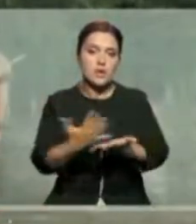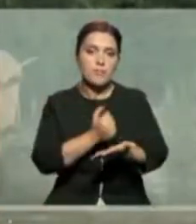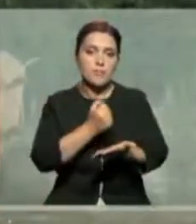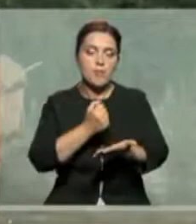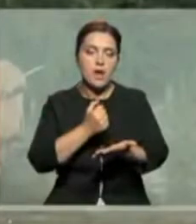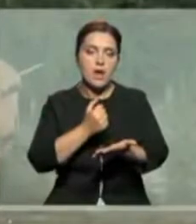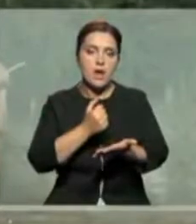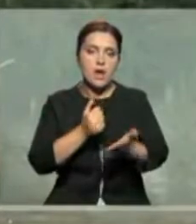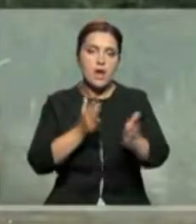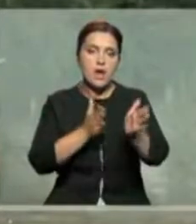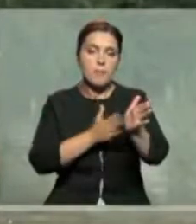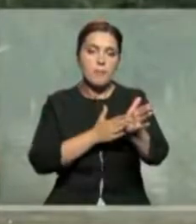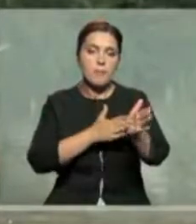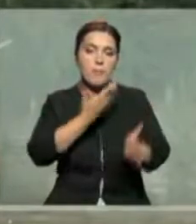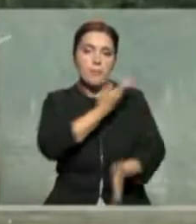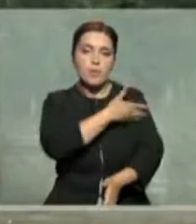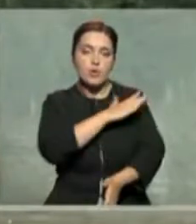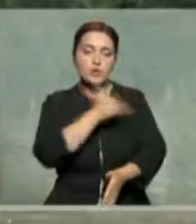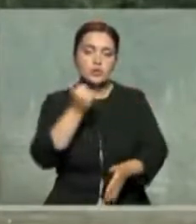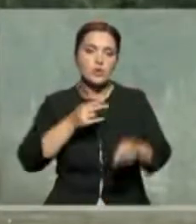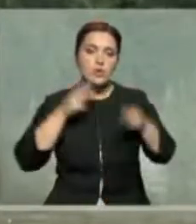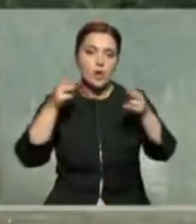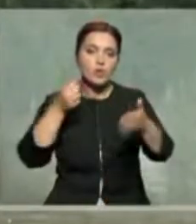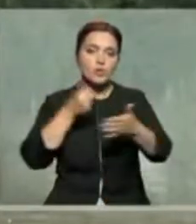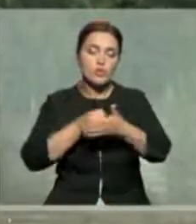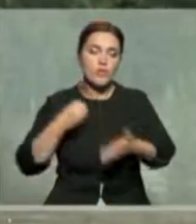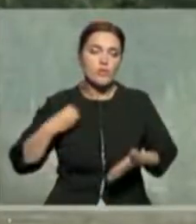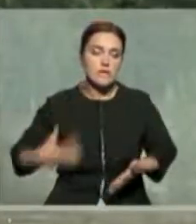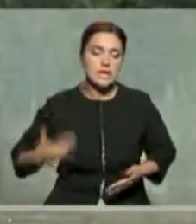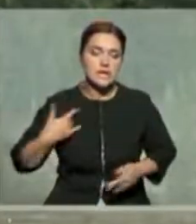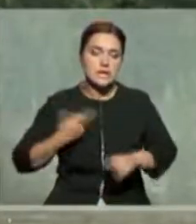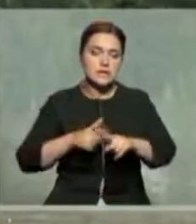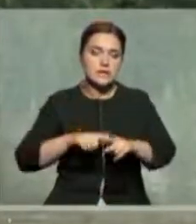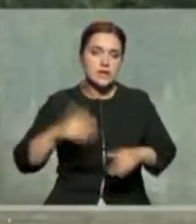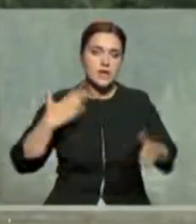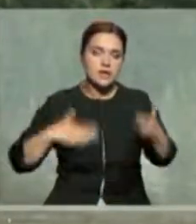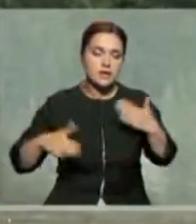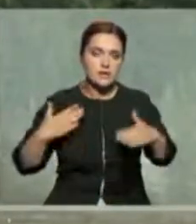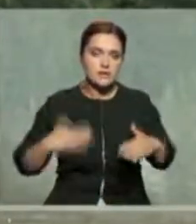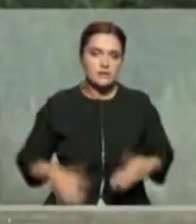гран-при в Польше, а сегодня мы доехали до Парижа, и мы очень рады очередной награде.